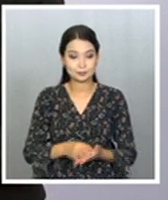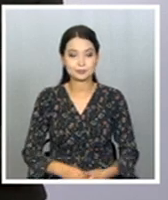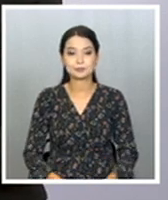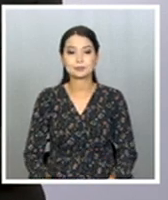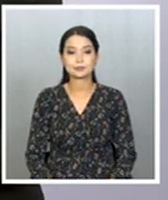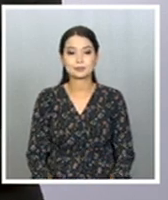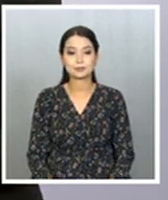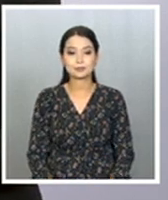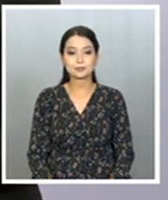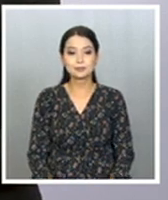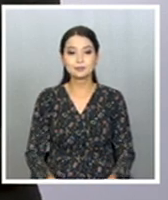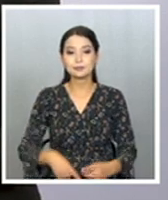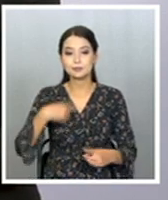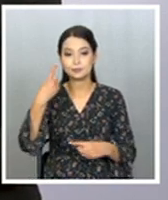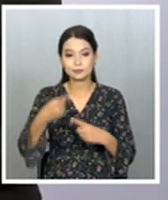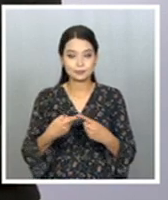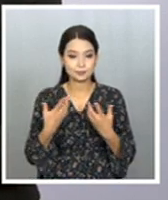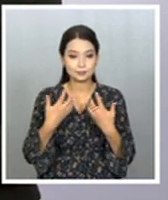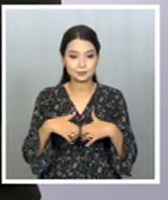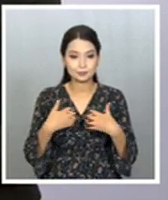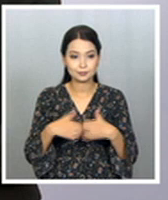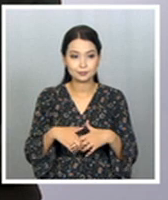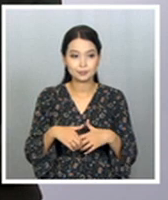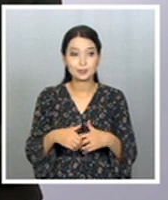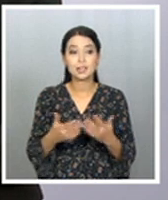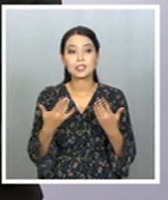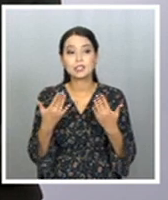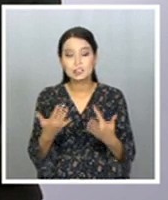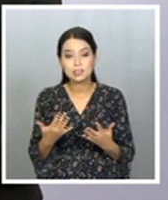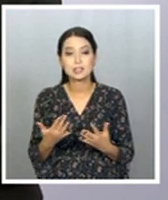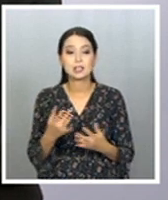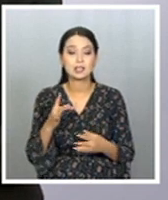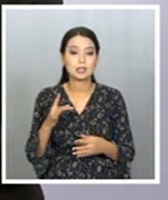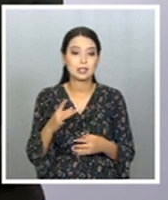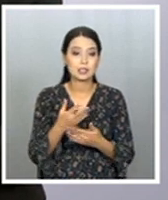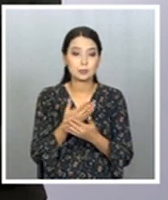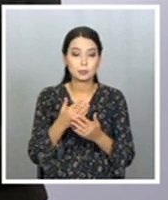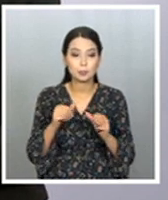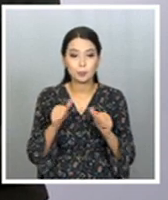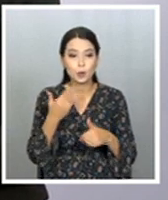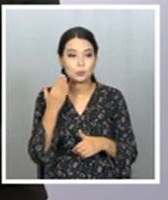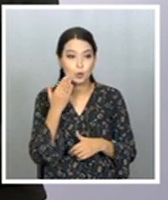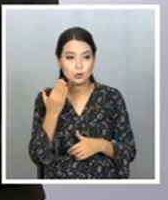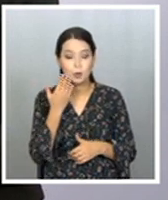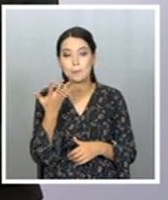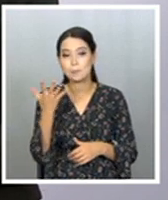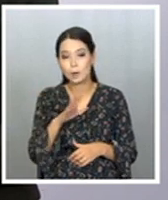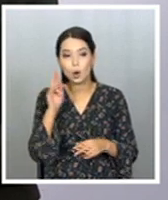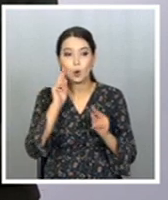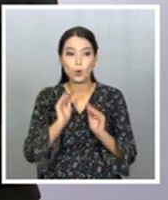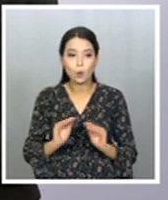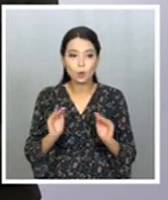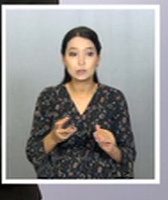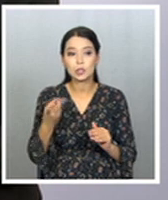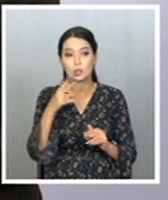екеміз. Келесі есепке назар аударыңыздар. Неше тәсілмен 5 оқушыдан 2 оқушыны